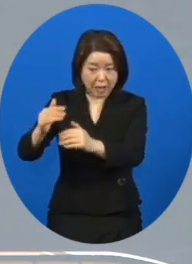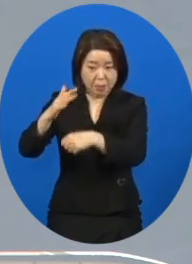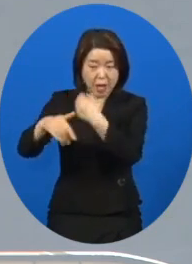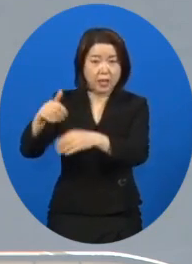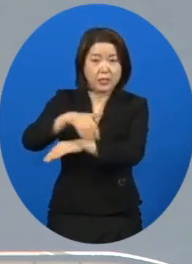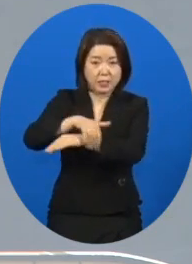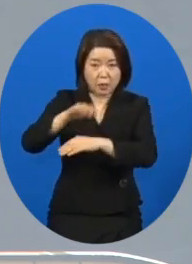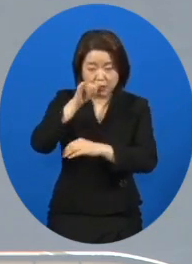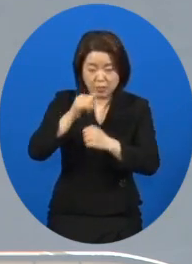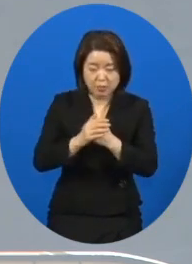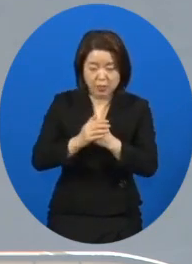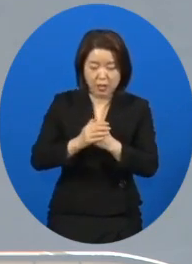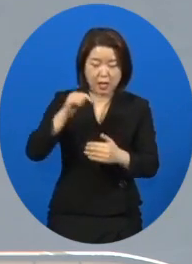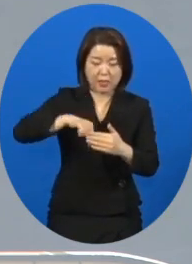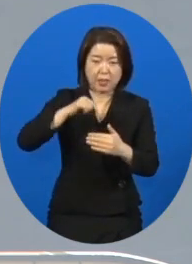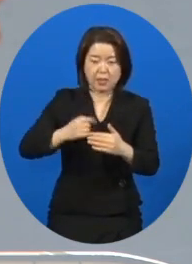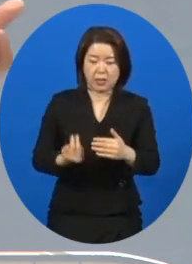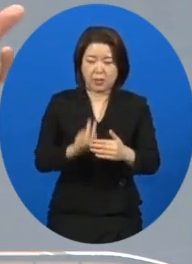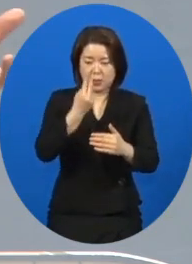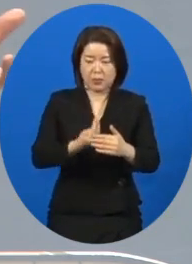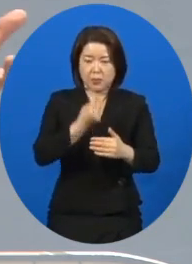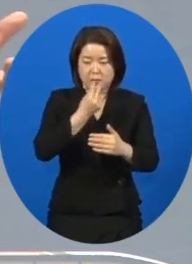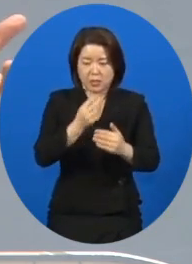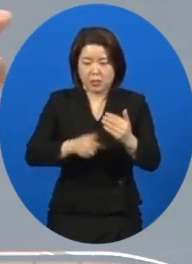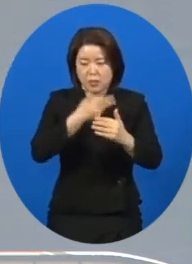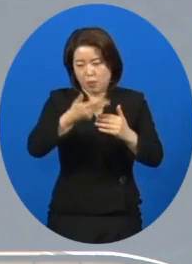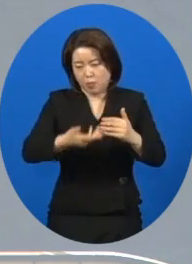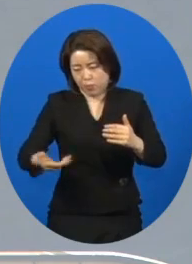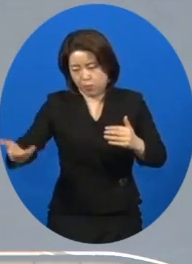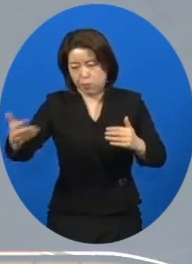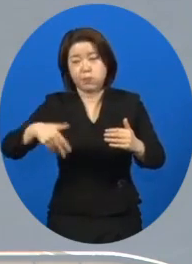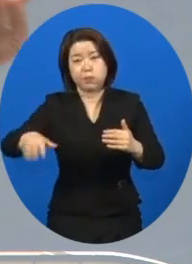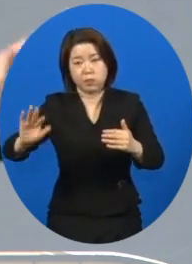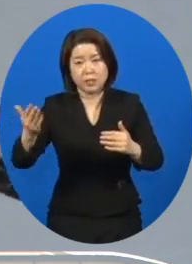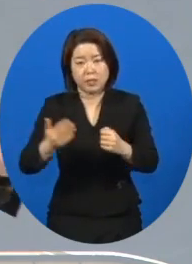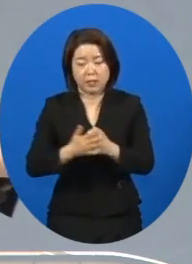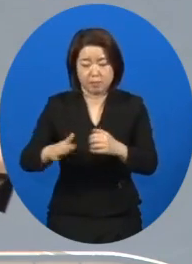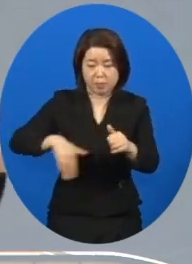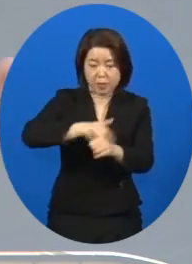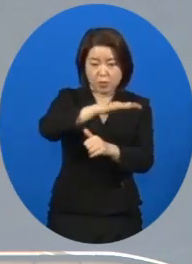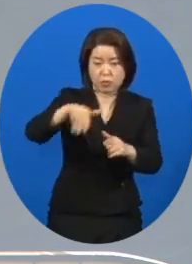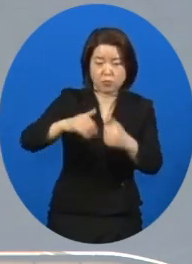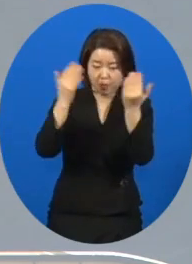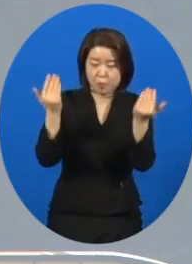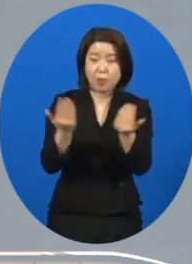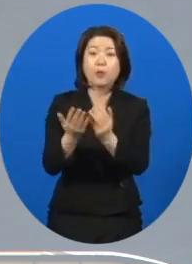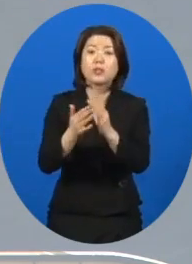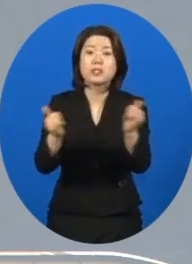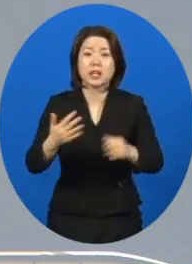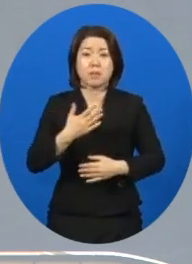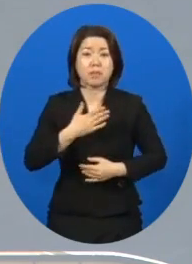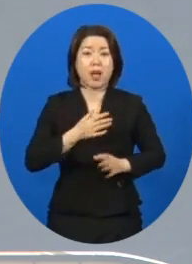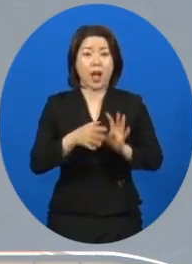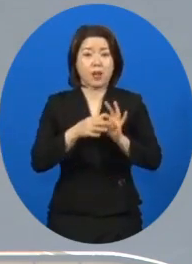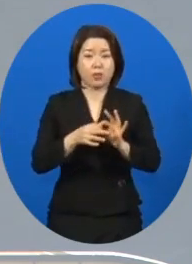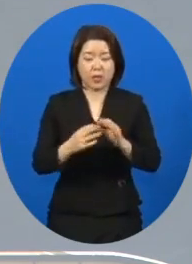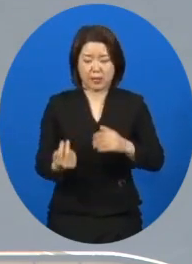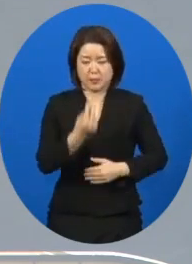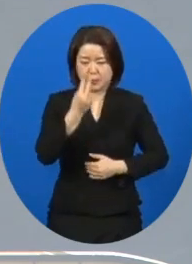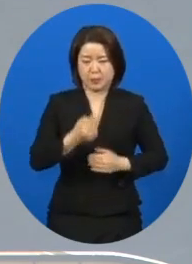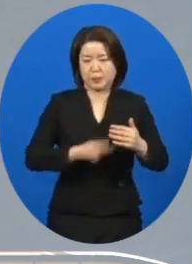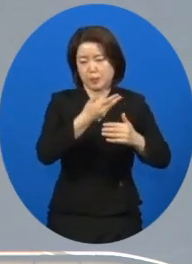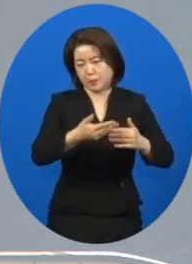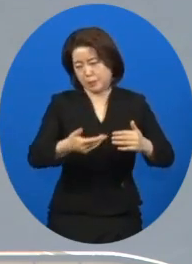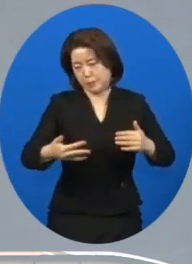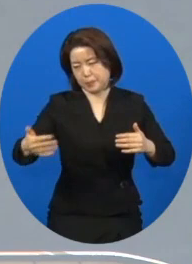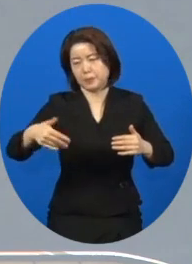우리 속에서 생수의 강이 흘러나가는 겁니다. 우리 주변에 있는 모든 이들에게 우리를 통하여 생수의 강이